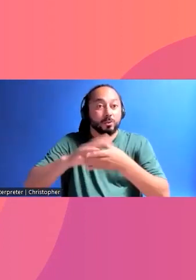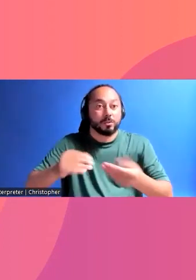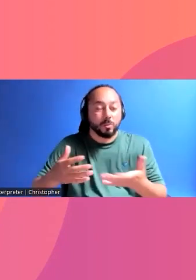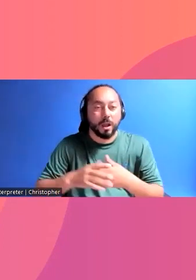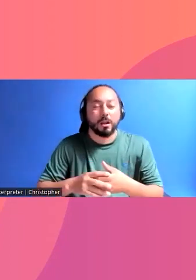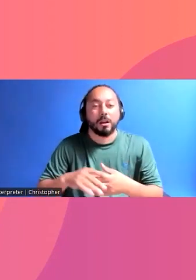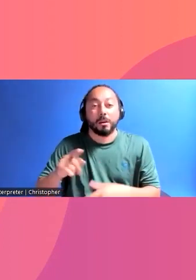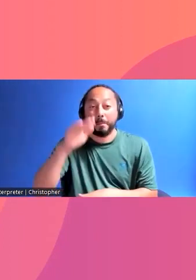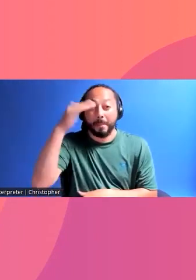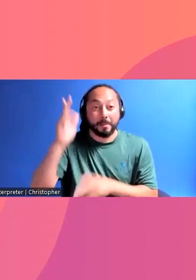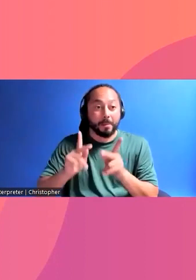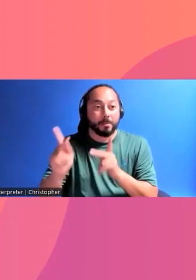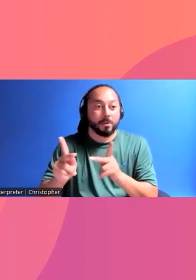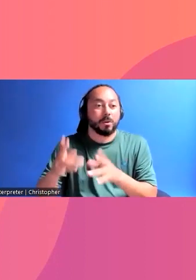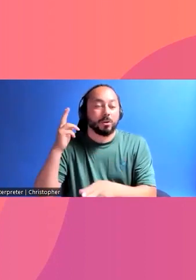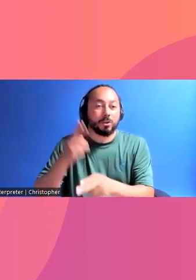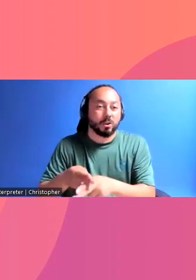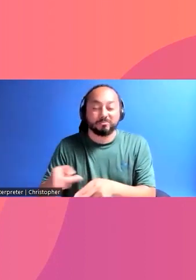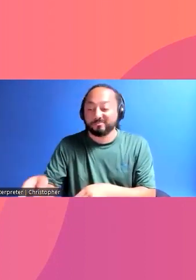narrations ou récits